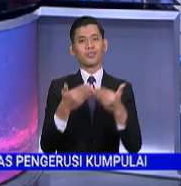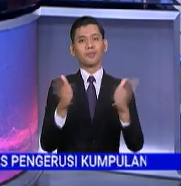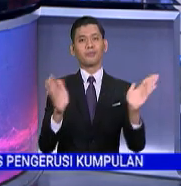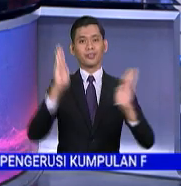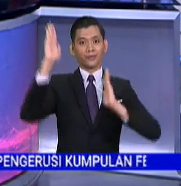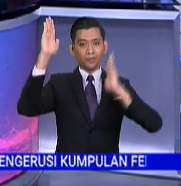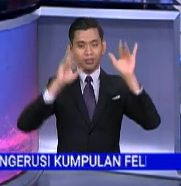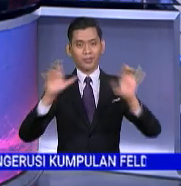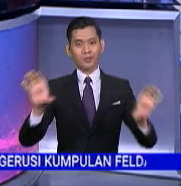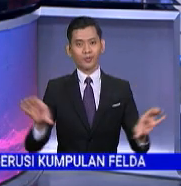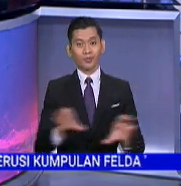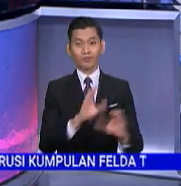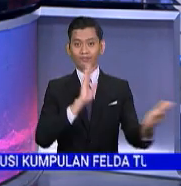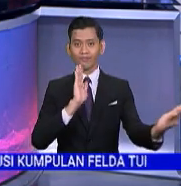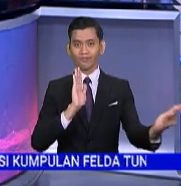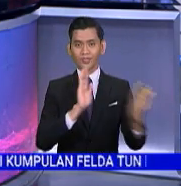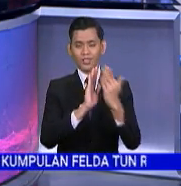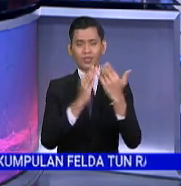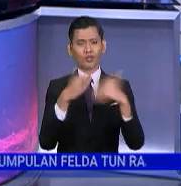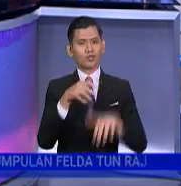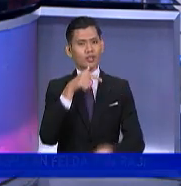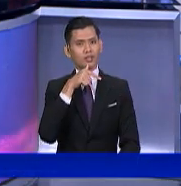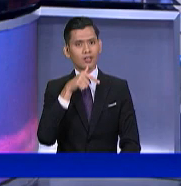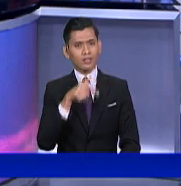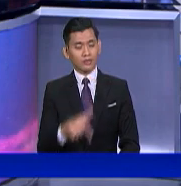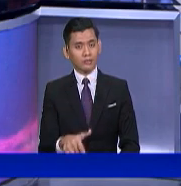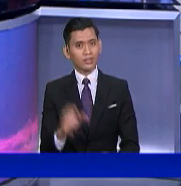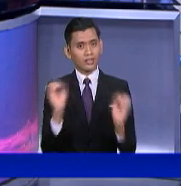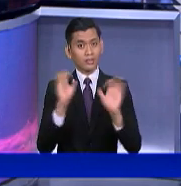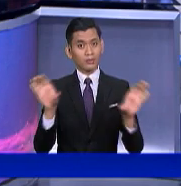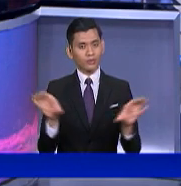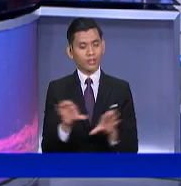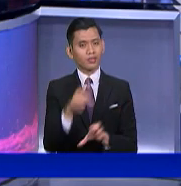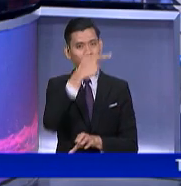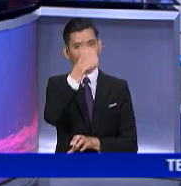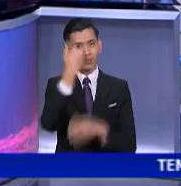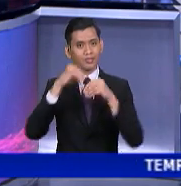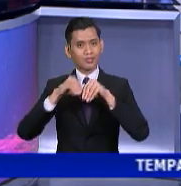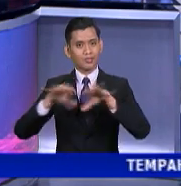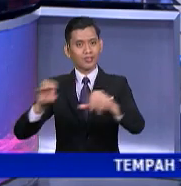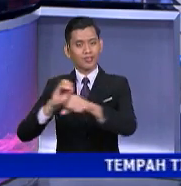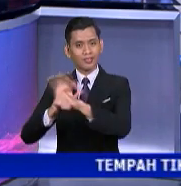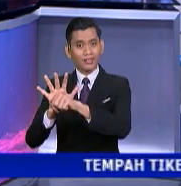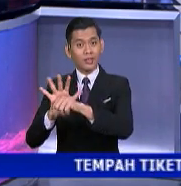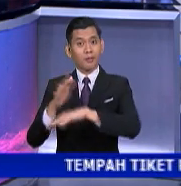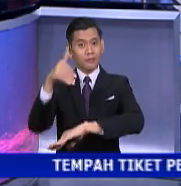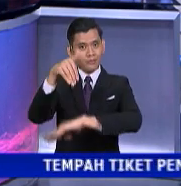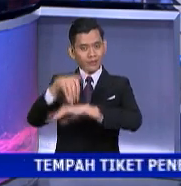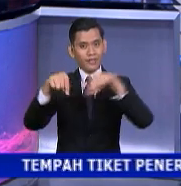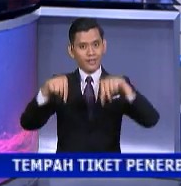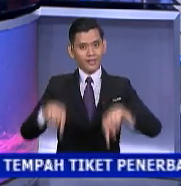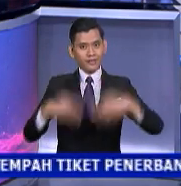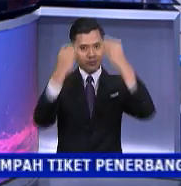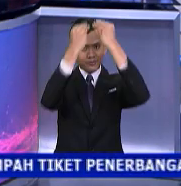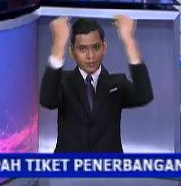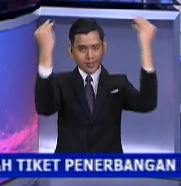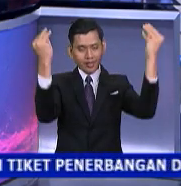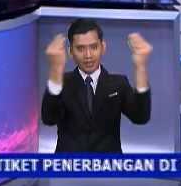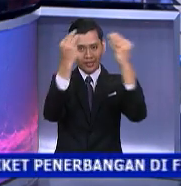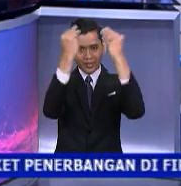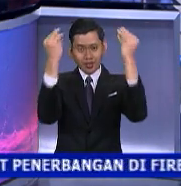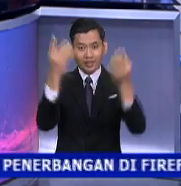diadakan secara fizikal sejak sekian lama akibat penularan COVID-19. Dan malam ini, Majlis Rumah Terbuka